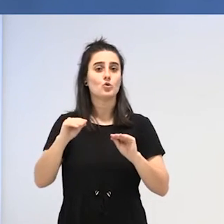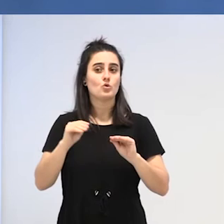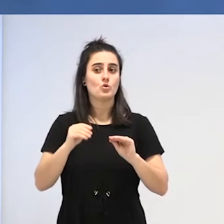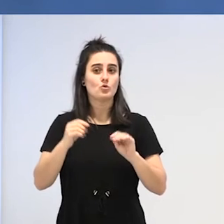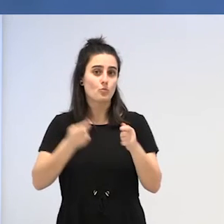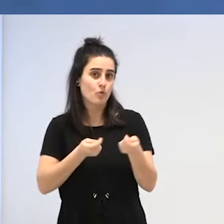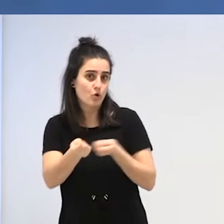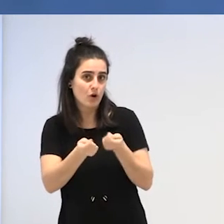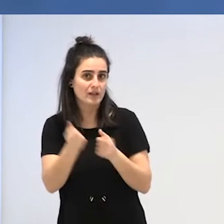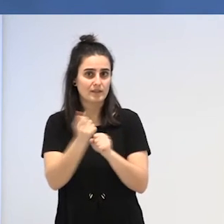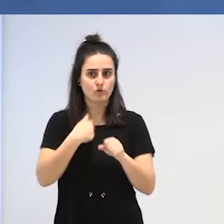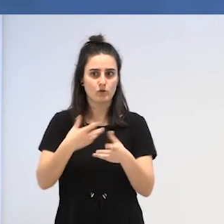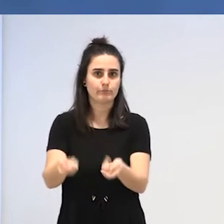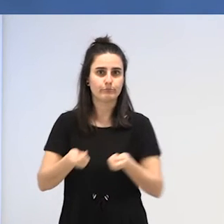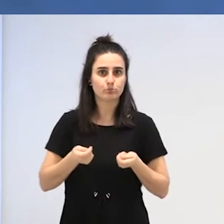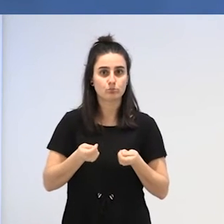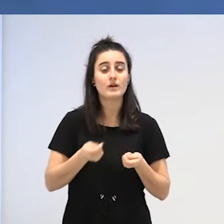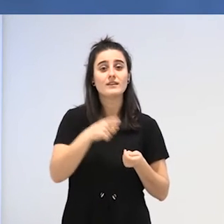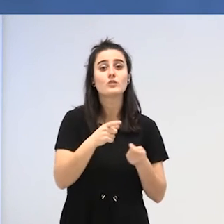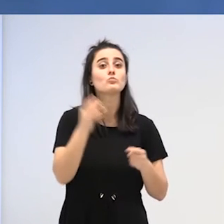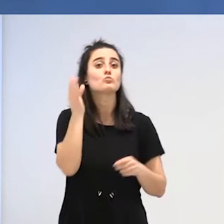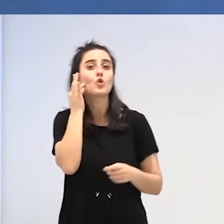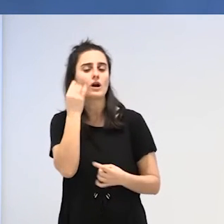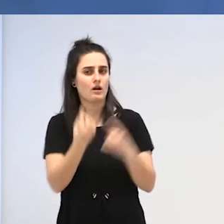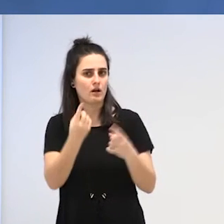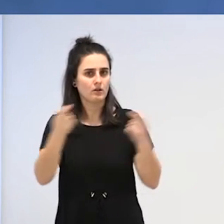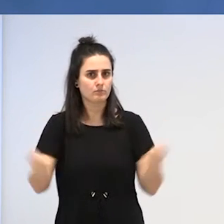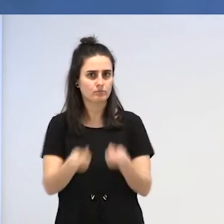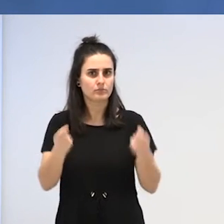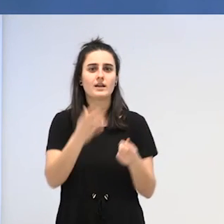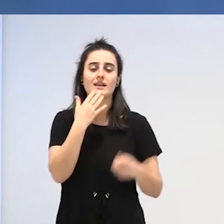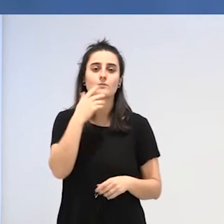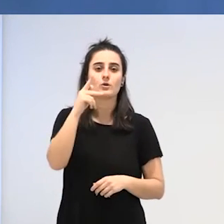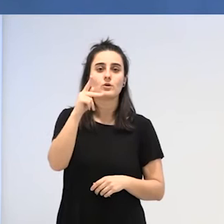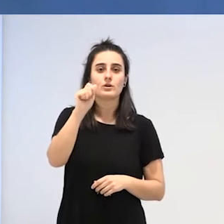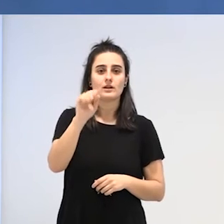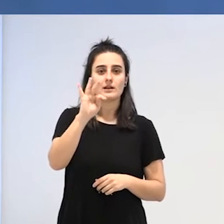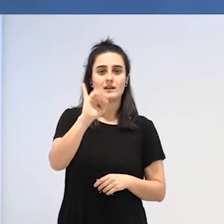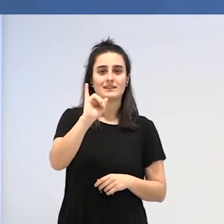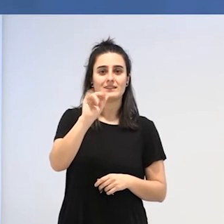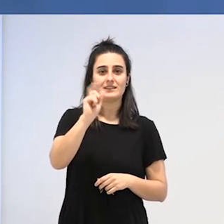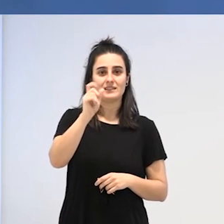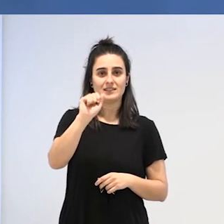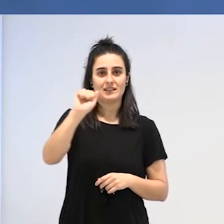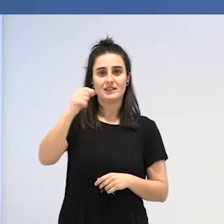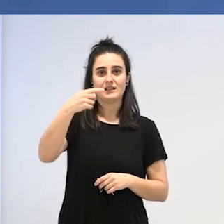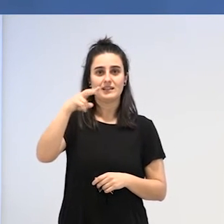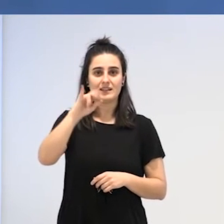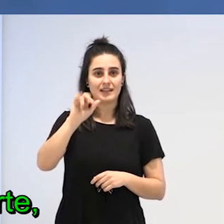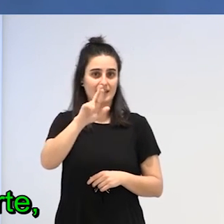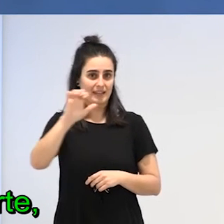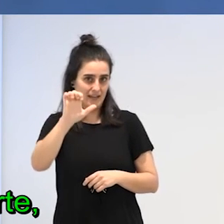bueno, hainbat emakume argitaratu ditu proiektuak, Katixa Agirre, eskemen oso txiki daude, baina